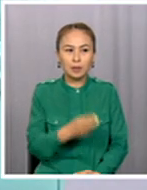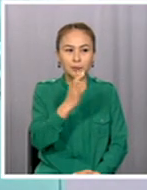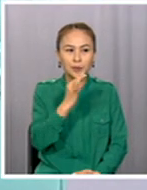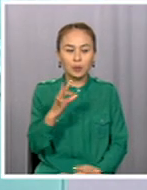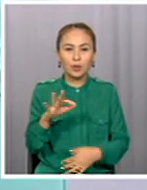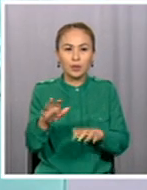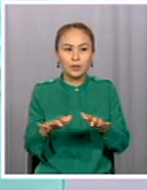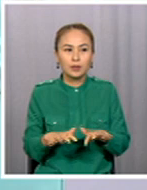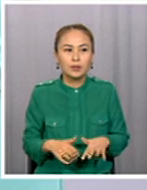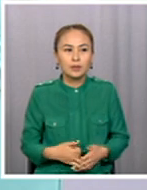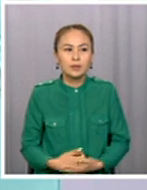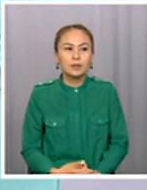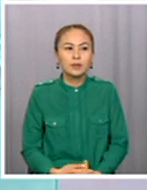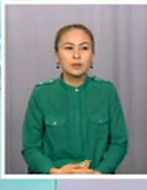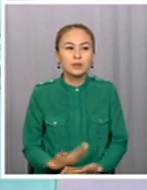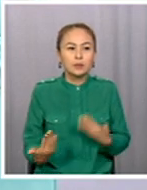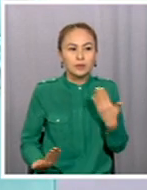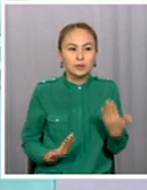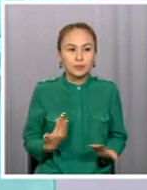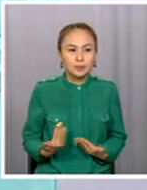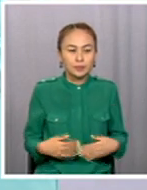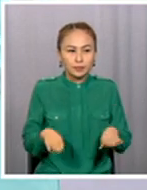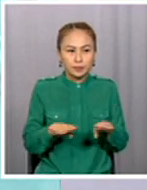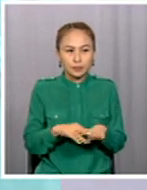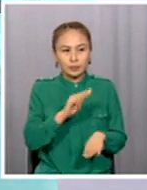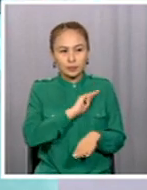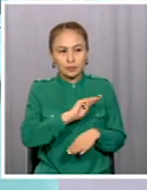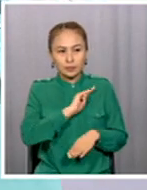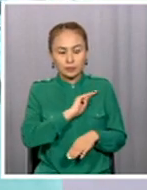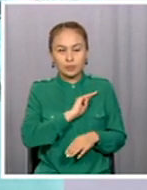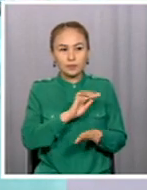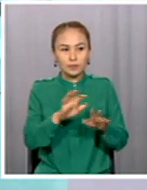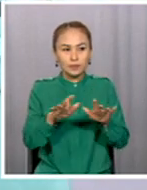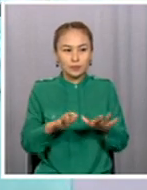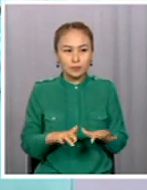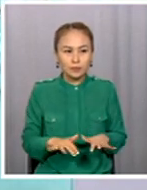Биокомпьютерлер. Тірі организм ретінде жұмыс